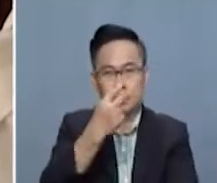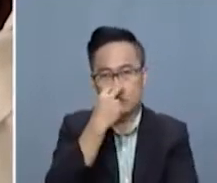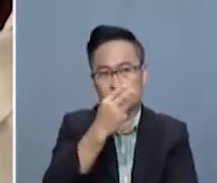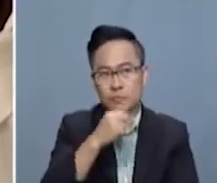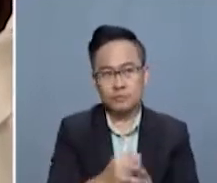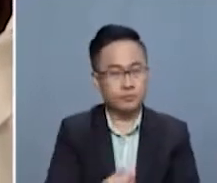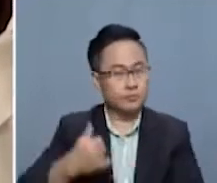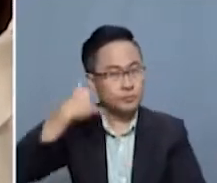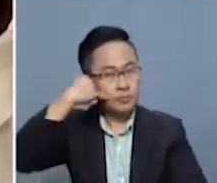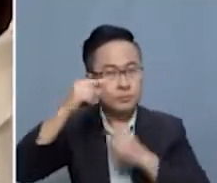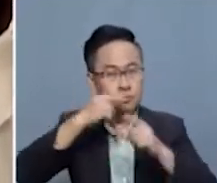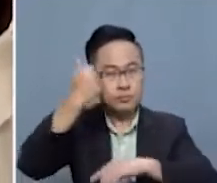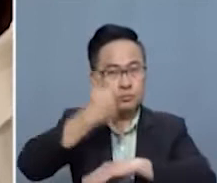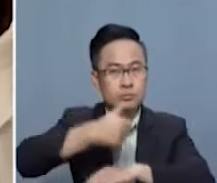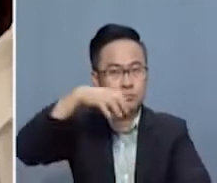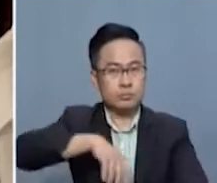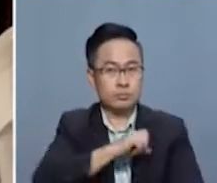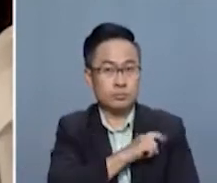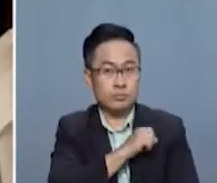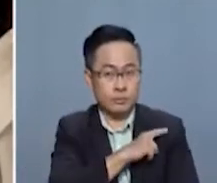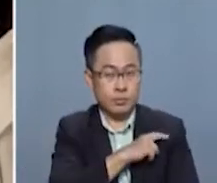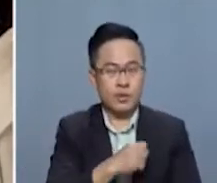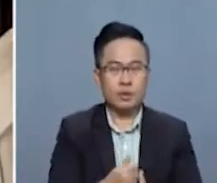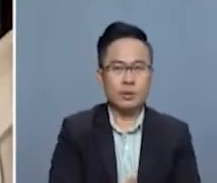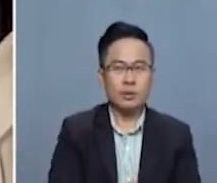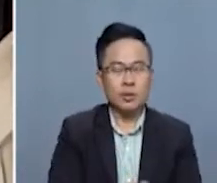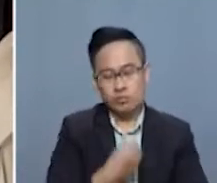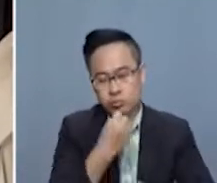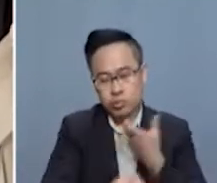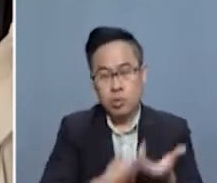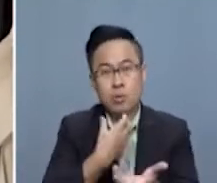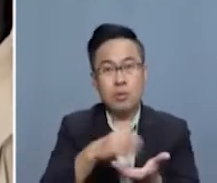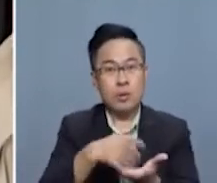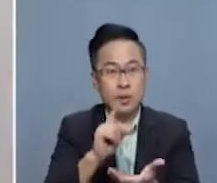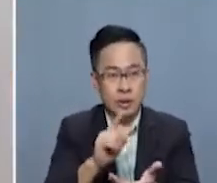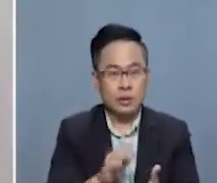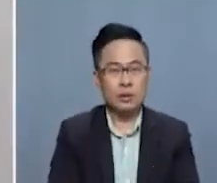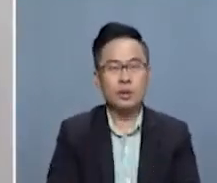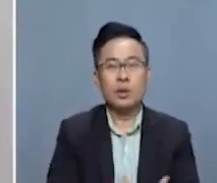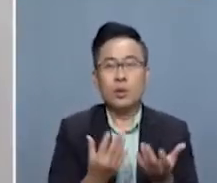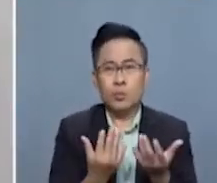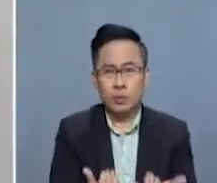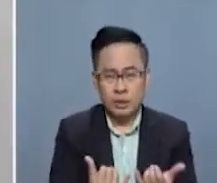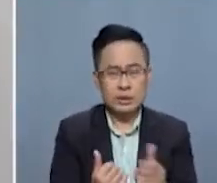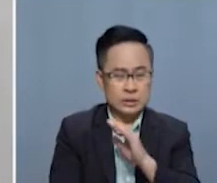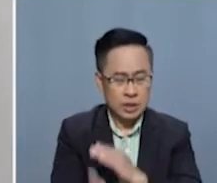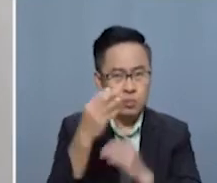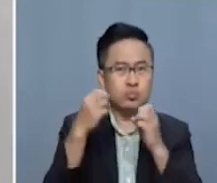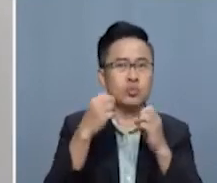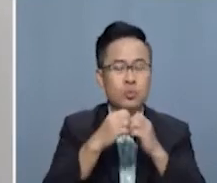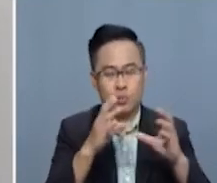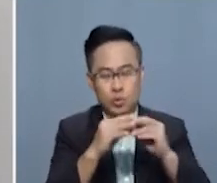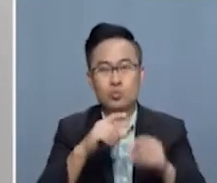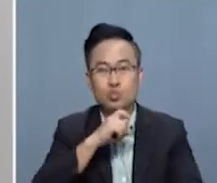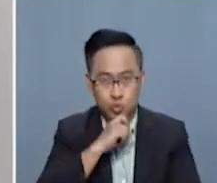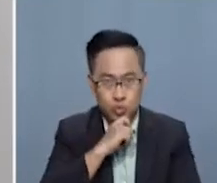างพันตำรวจโทพงพรพรามเสน่ห์ผู้อำนวยการสำนักงานพระพุทธศาสนาแห่งชาติได้รับคำตอบว่าเนื่องจากมีภารกิจติดประชุม